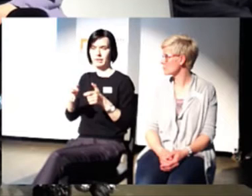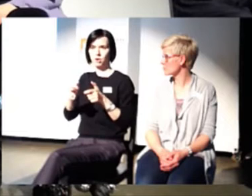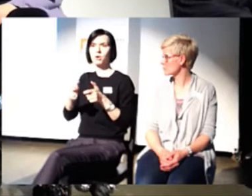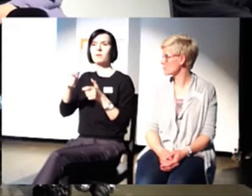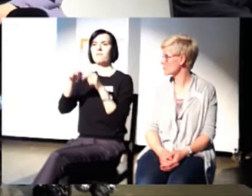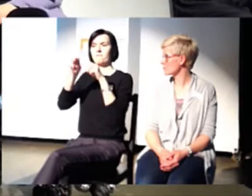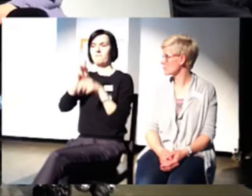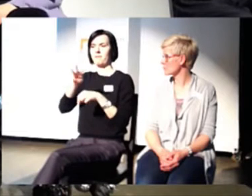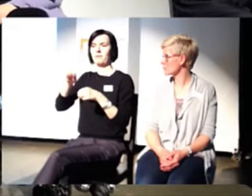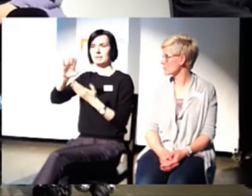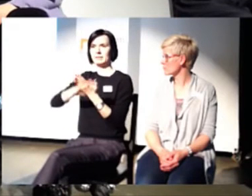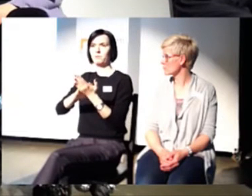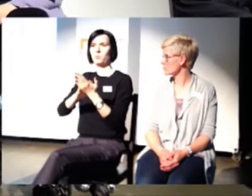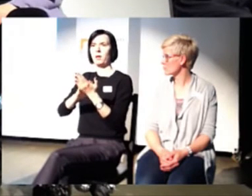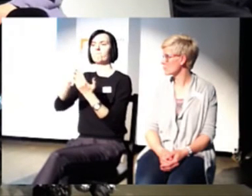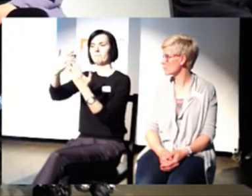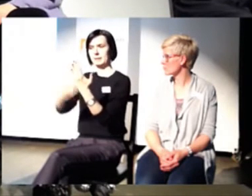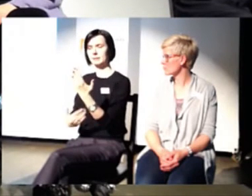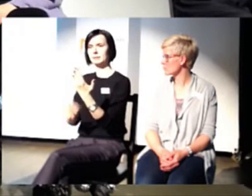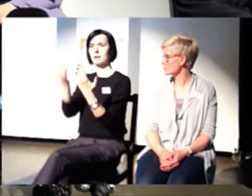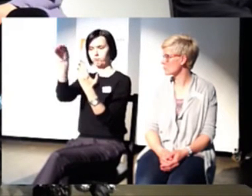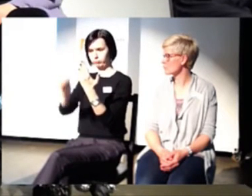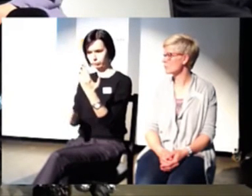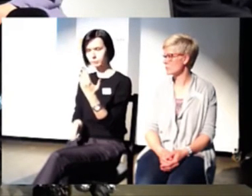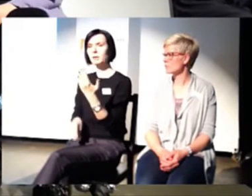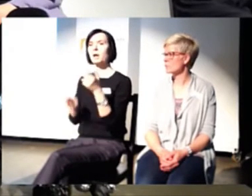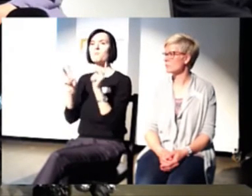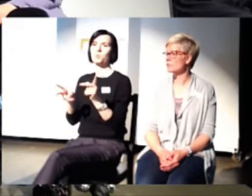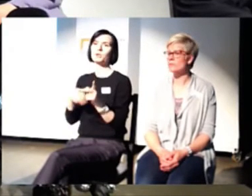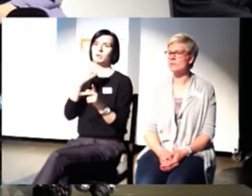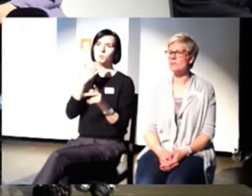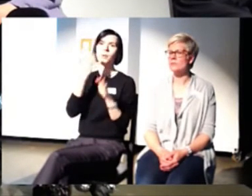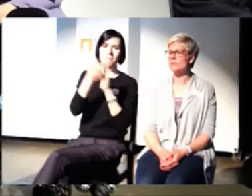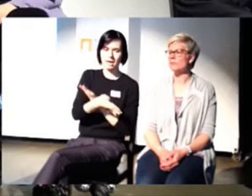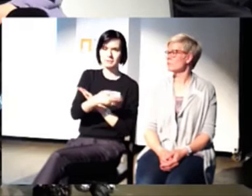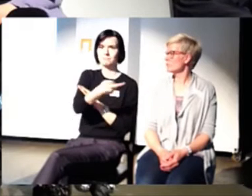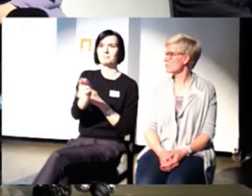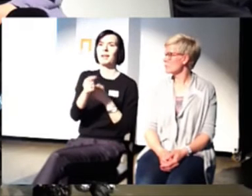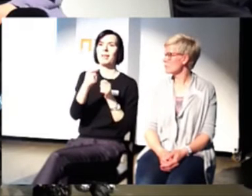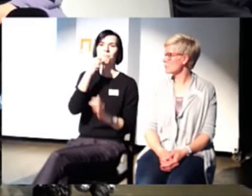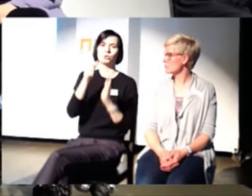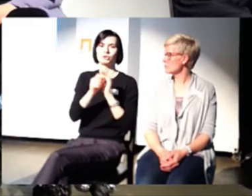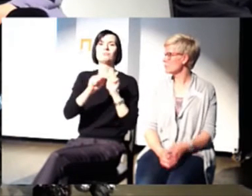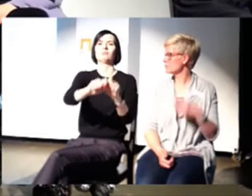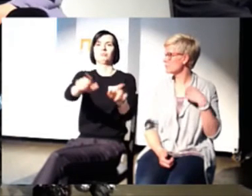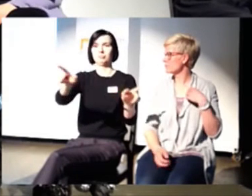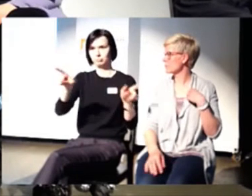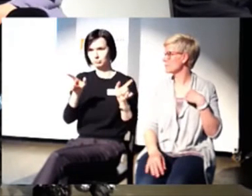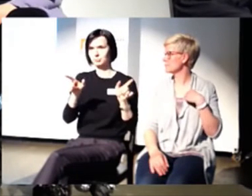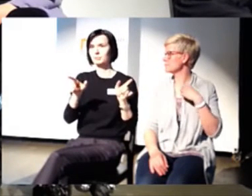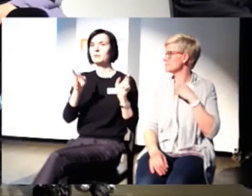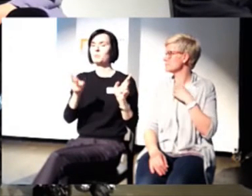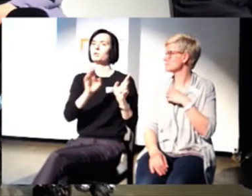kokouksen jälkeen. Mutta myös saajille lähetetään myöntökirjapostitse. Ja heidän nimet julkaistetaan